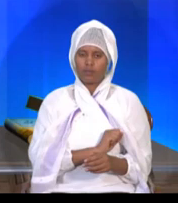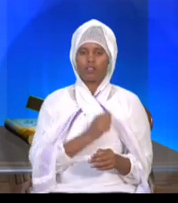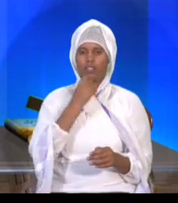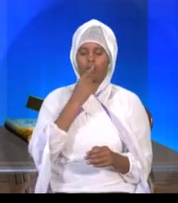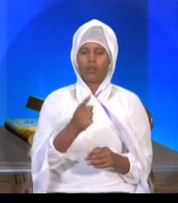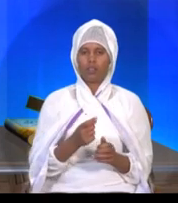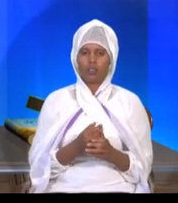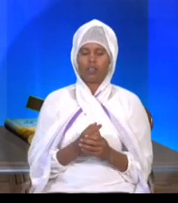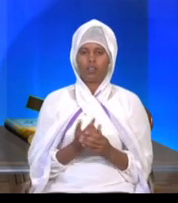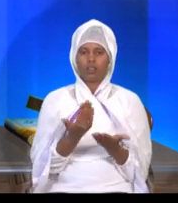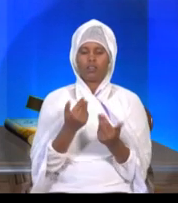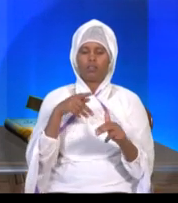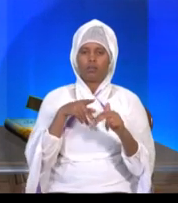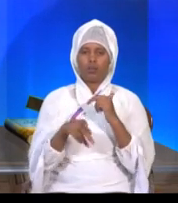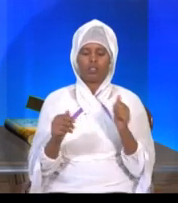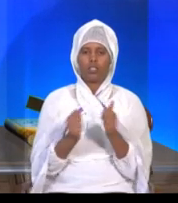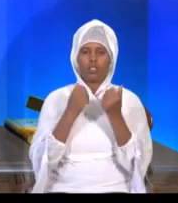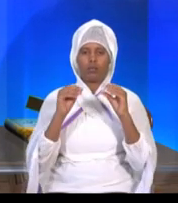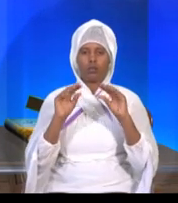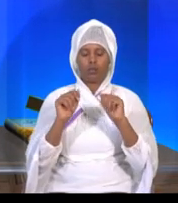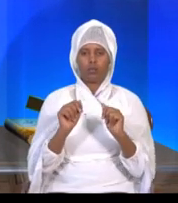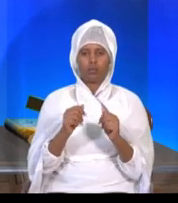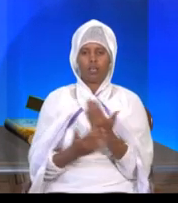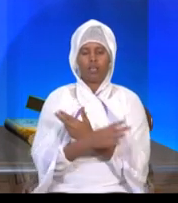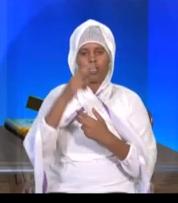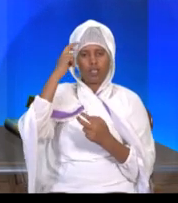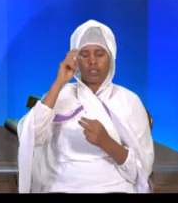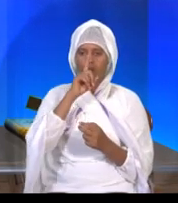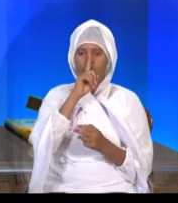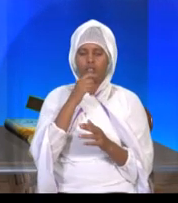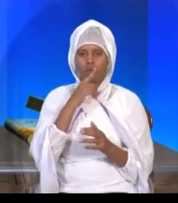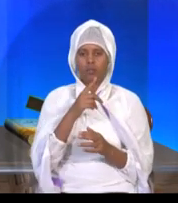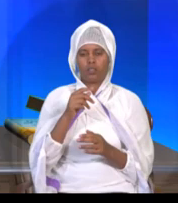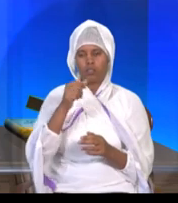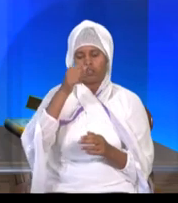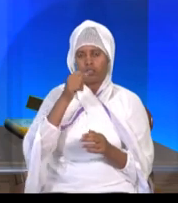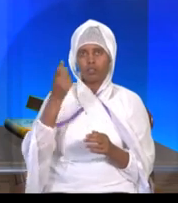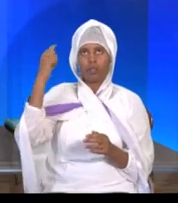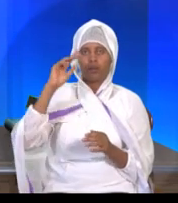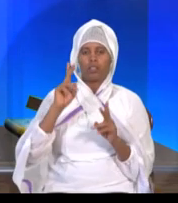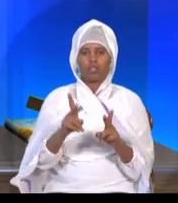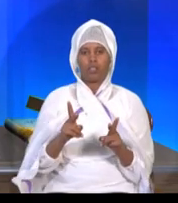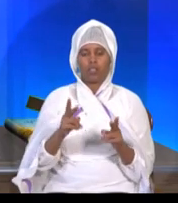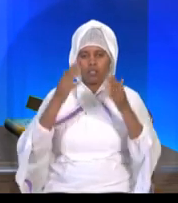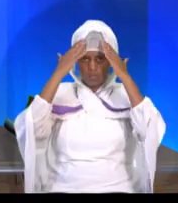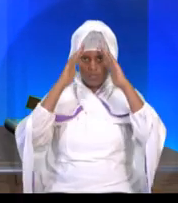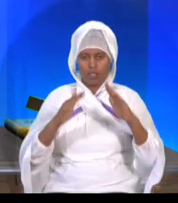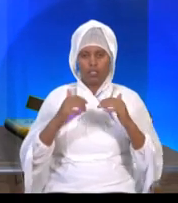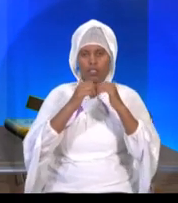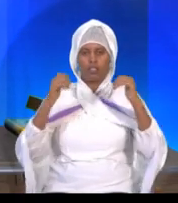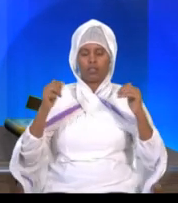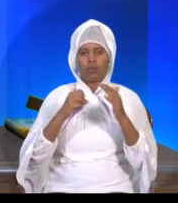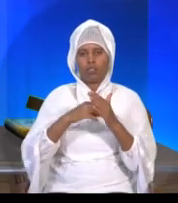تحوت النات النبلو تسفى مقراص يقات امان نامو كي تنسحنات النمل اتساقق زابير نما كمانا